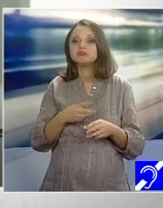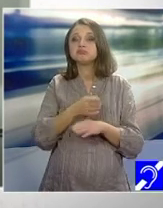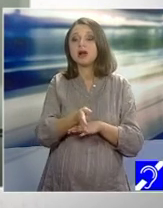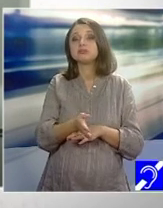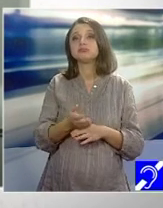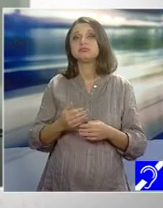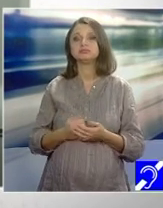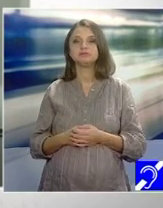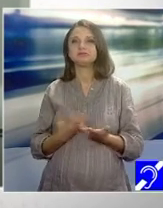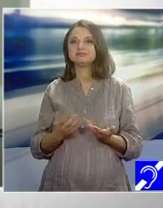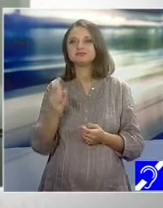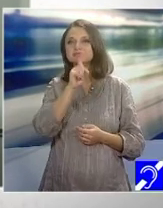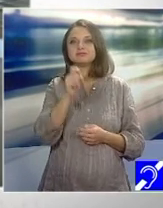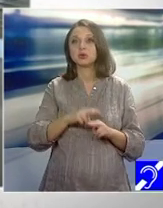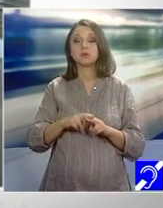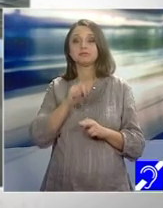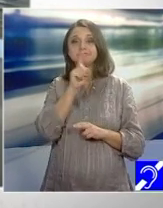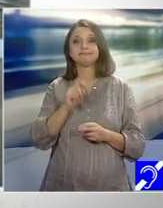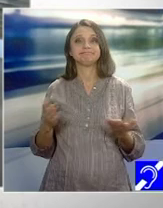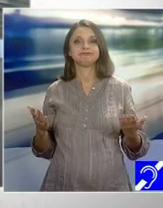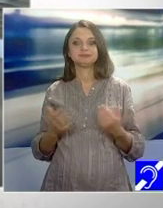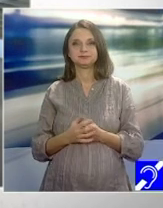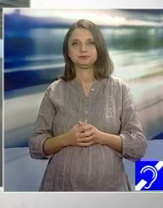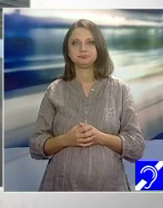Te poți descurca acolo?